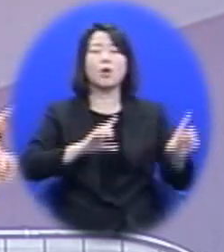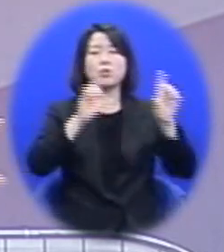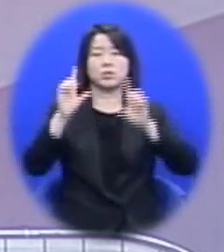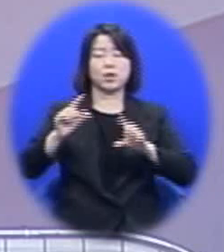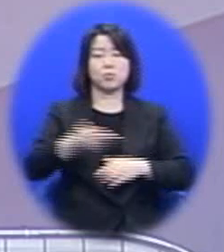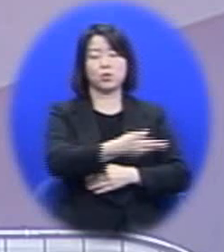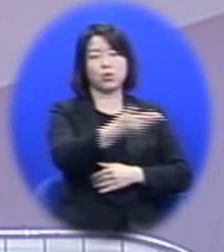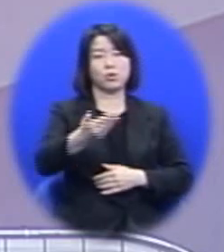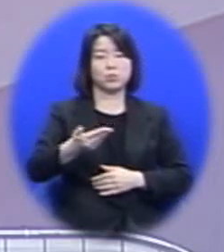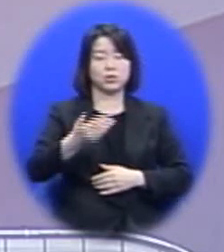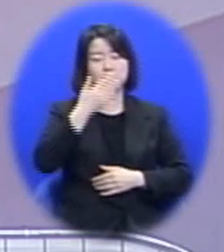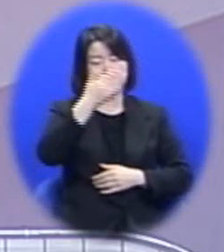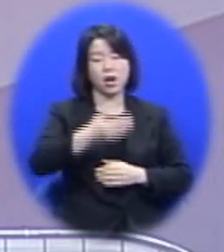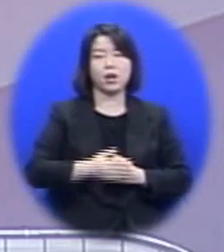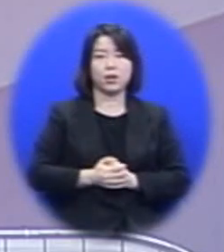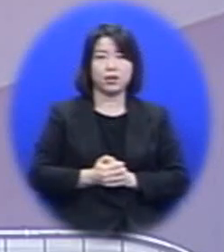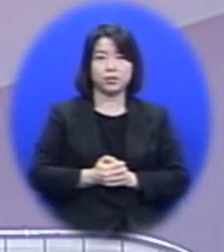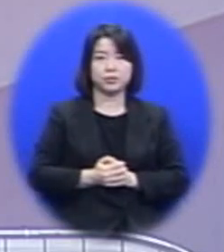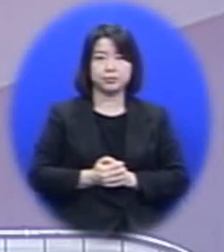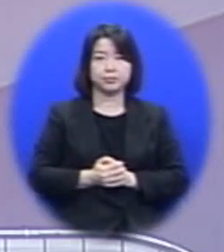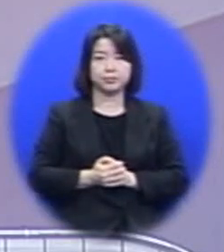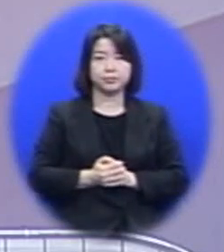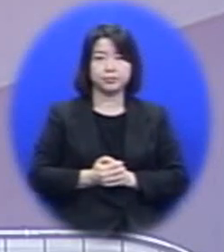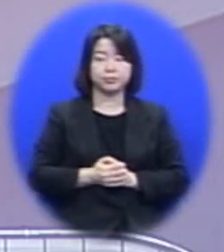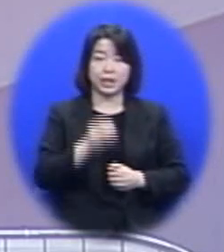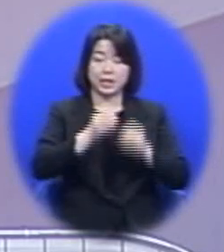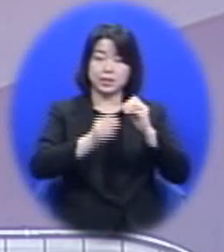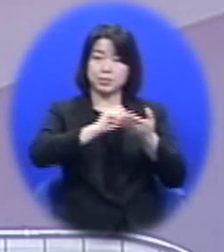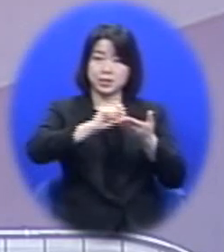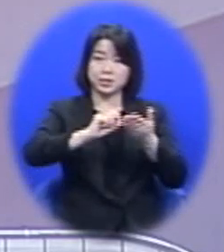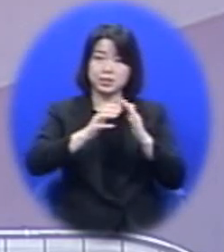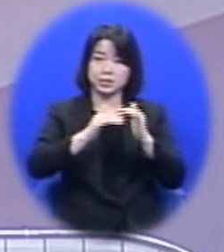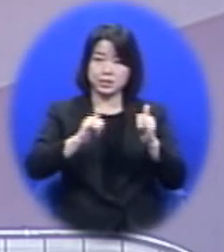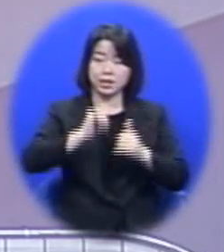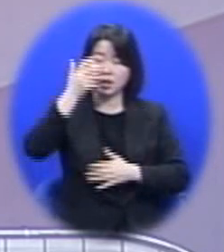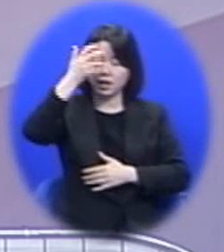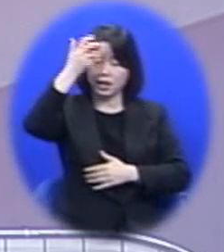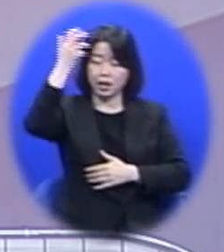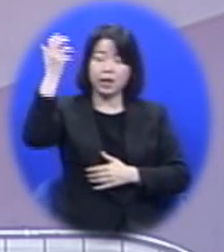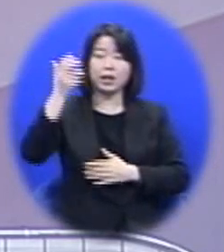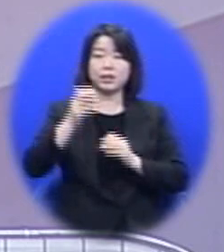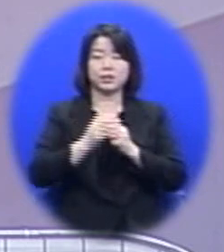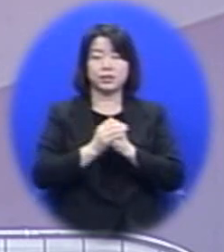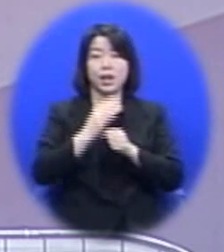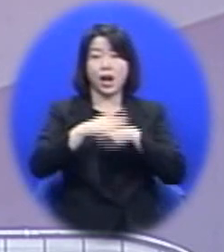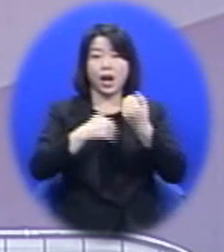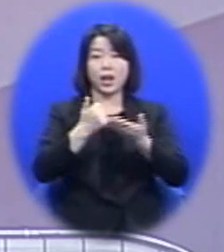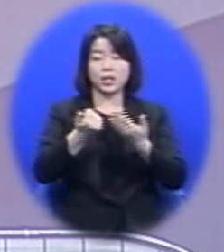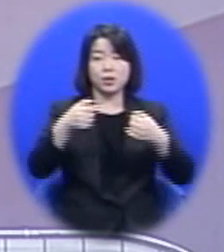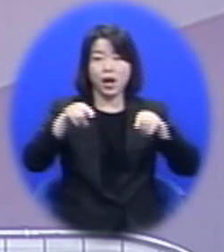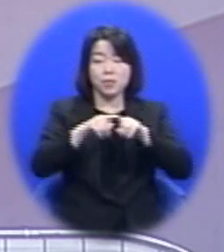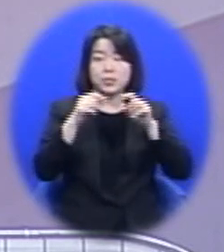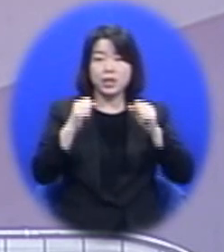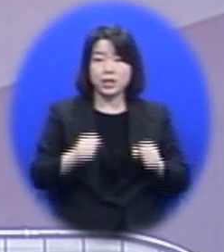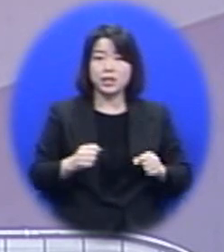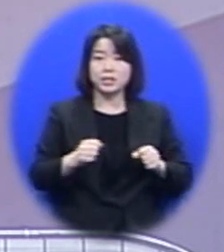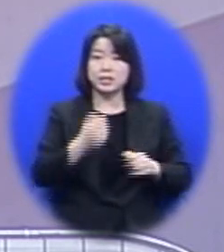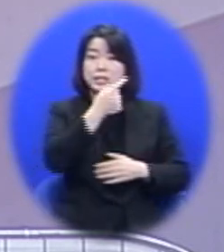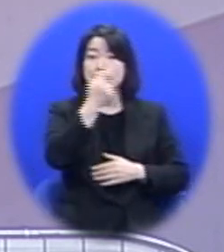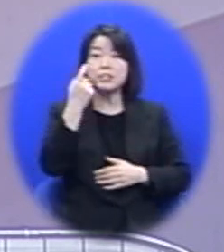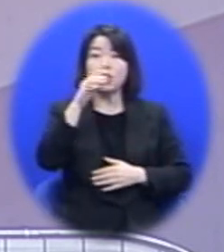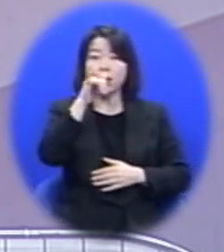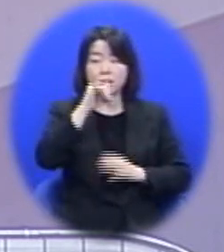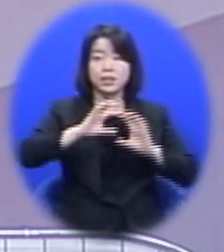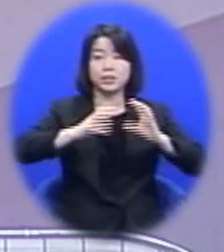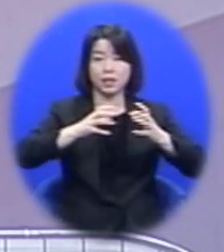살게 되는 것입니다. 시편 기자가 꿈꾸는 정말 하나님이 함께 계시는 증거가 있는 나라,